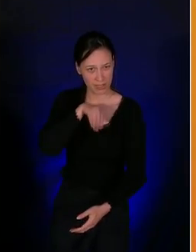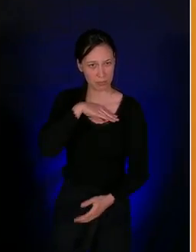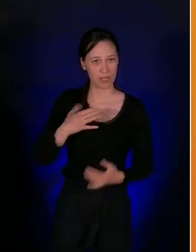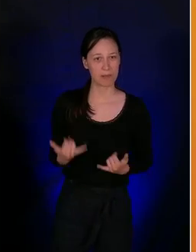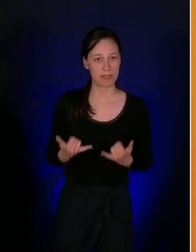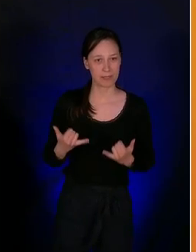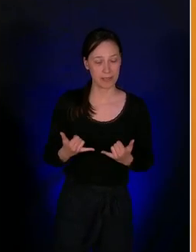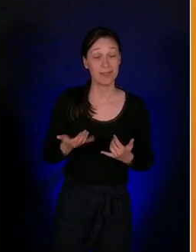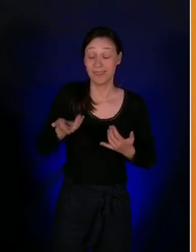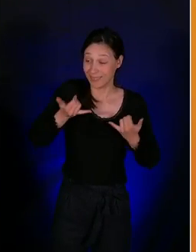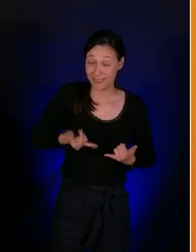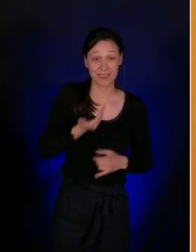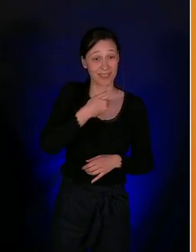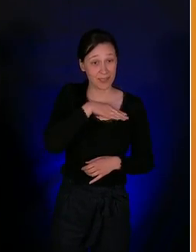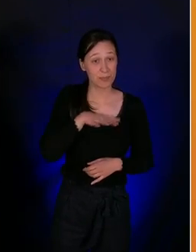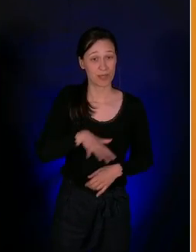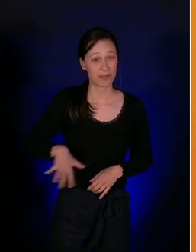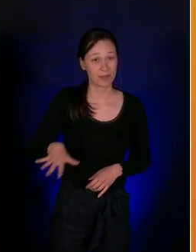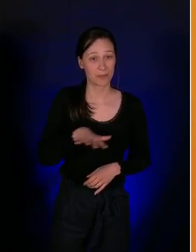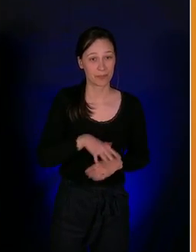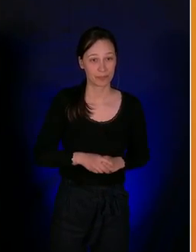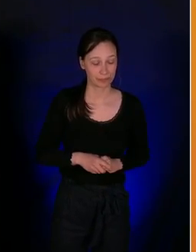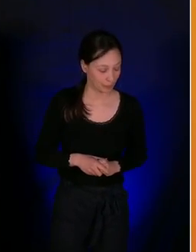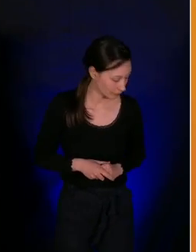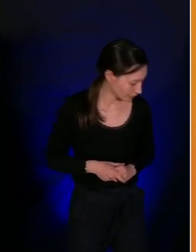C'est notre responsabilité.